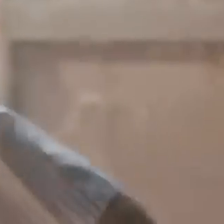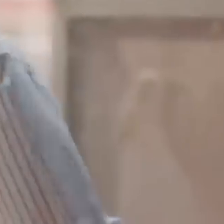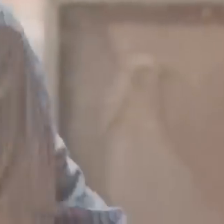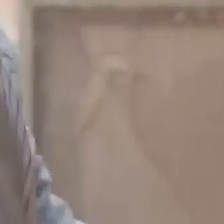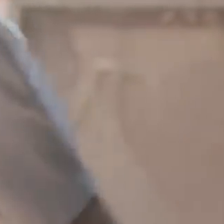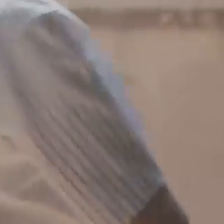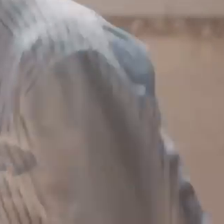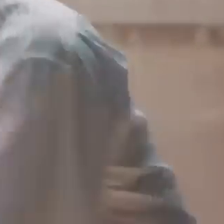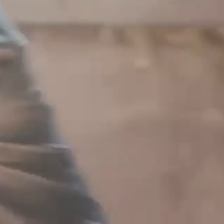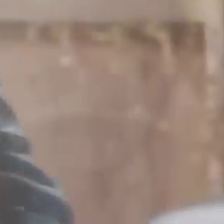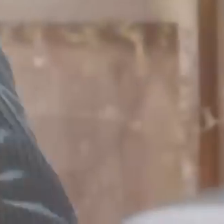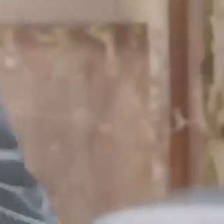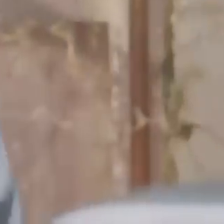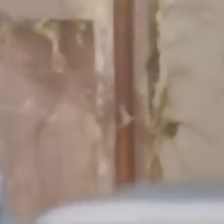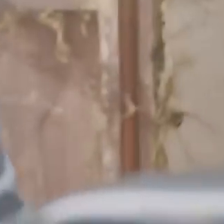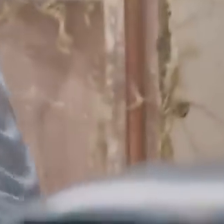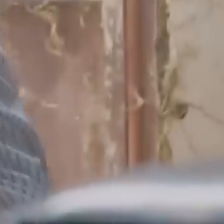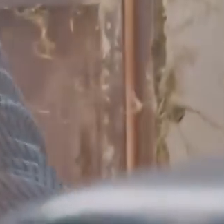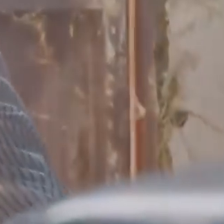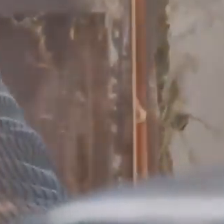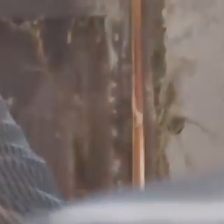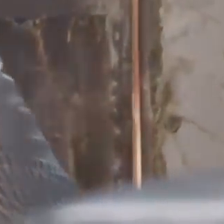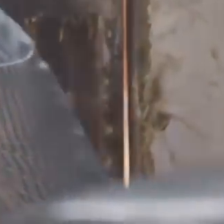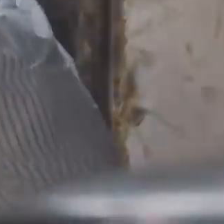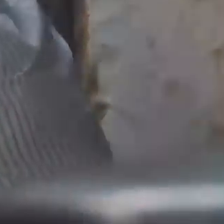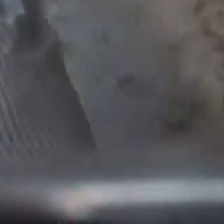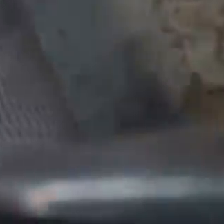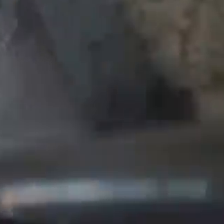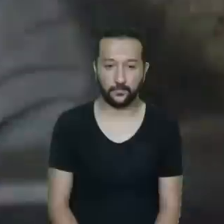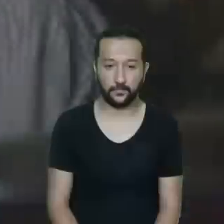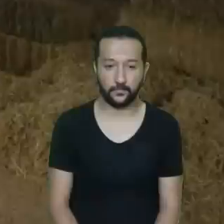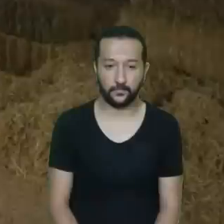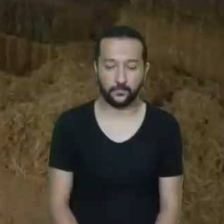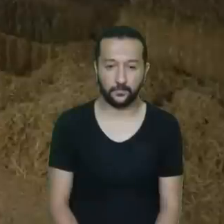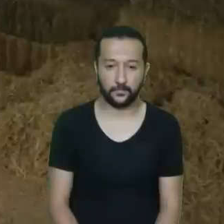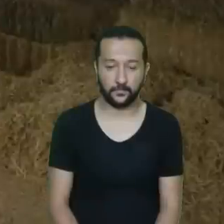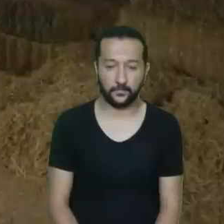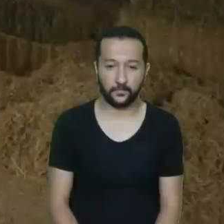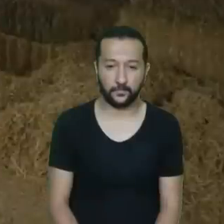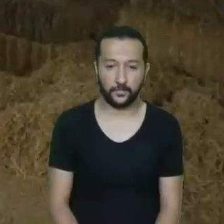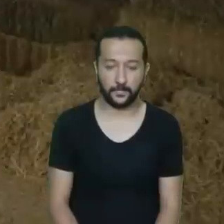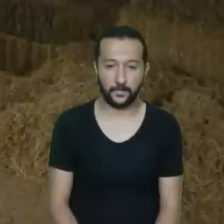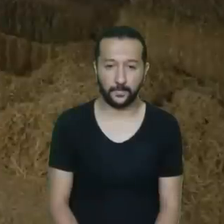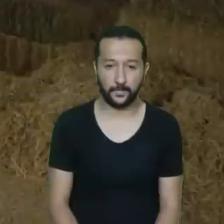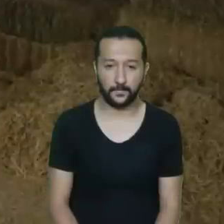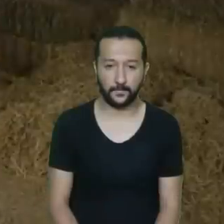Arkasından kapının iki kanadını birleştirip iyice kapattı. ter içinde kalmış.